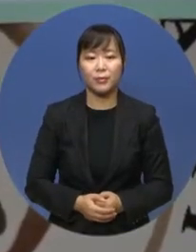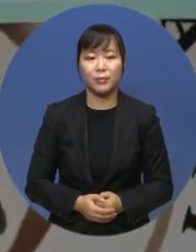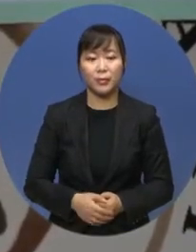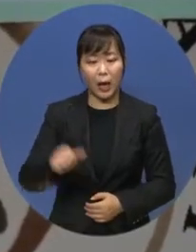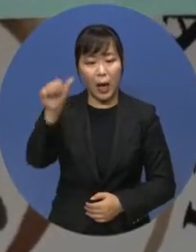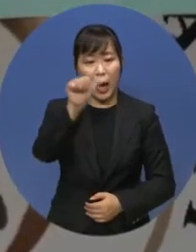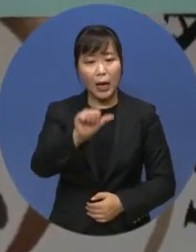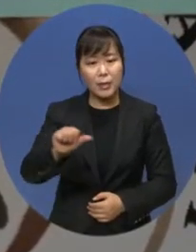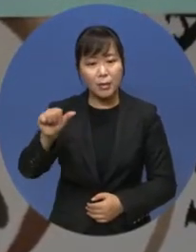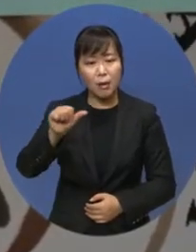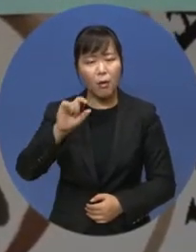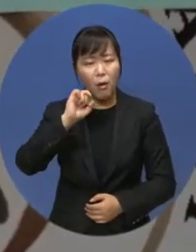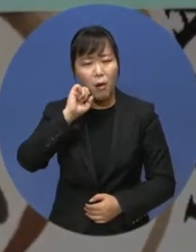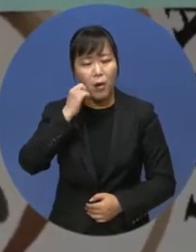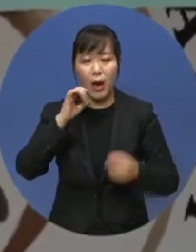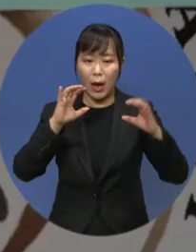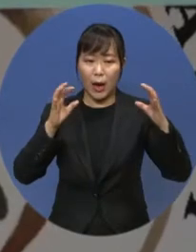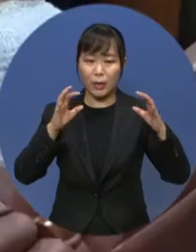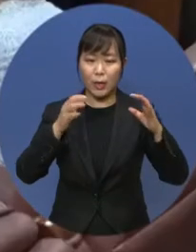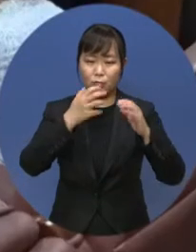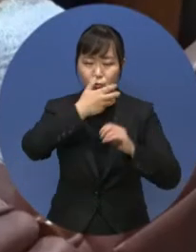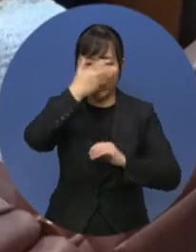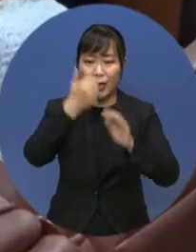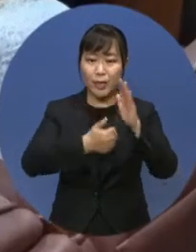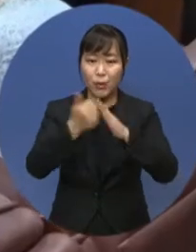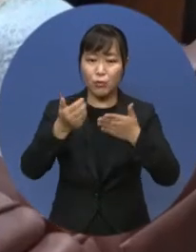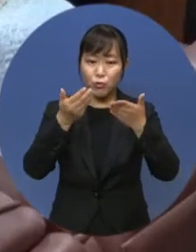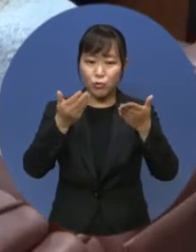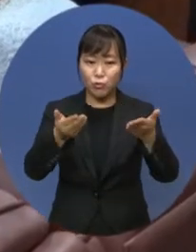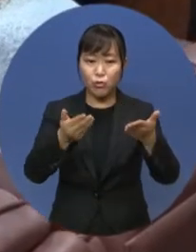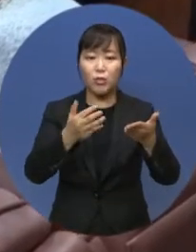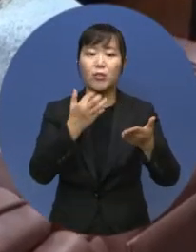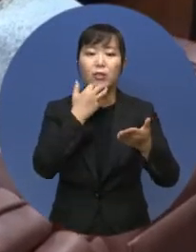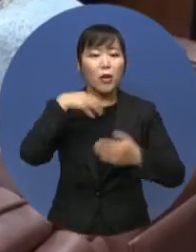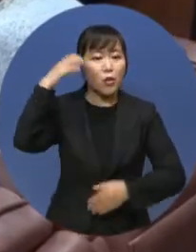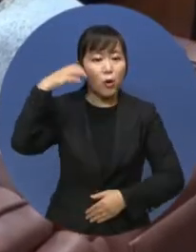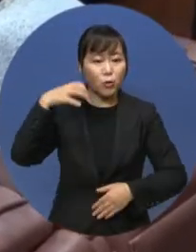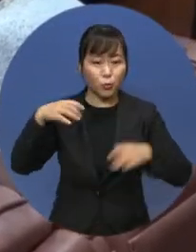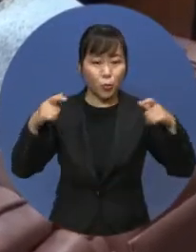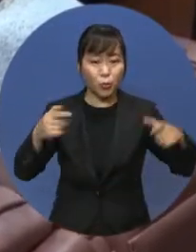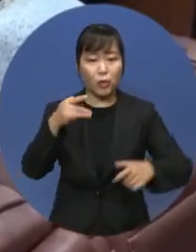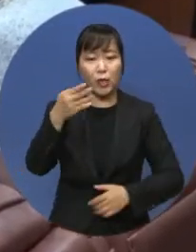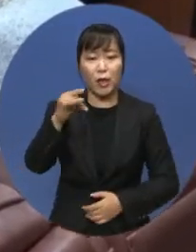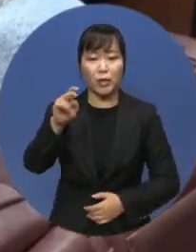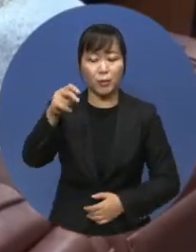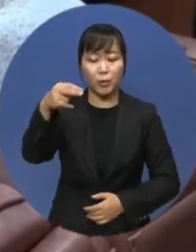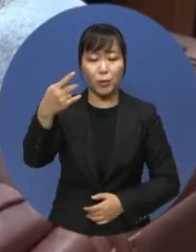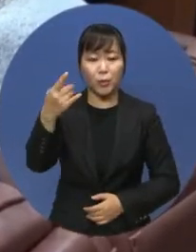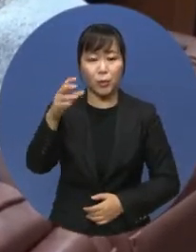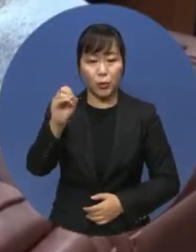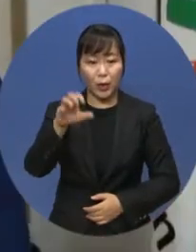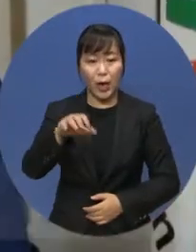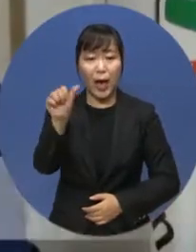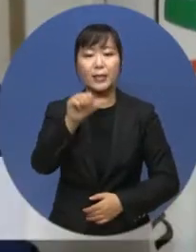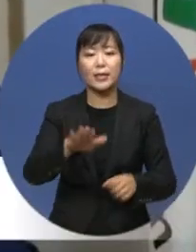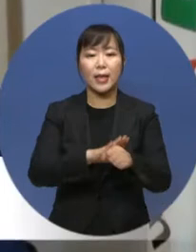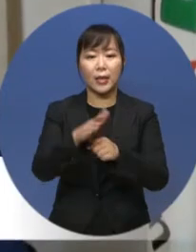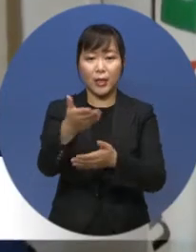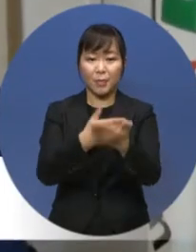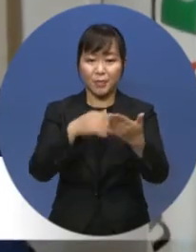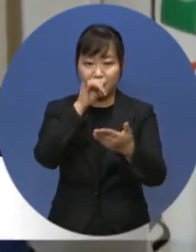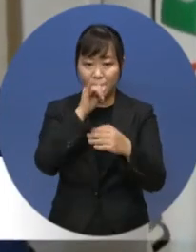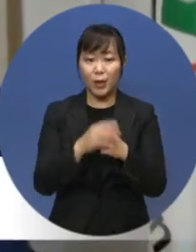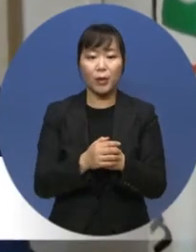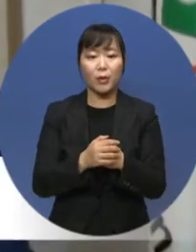아시아의 불우한 어린들에게 꿈과 희망을 주는 서울 영등포구 대림동 아시아 사랑 나눔입니다. 아시아